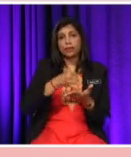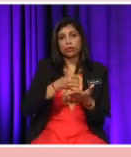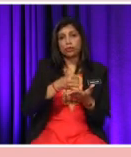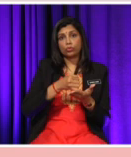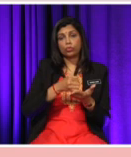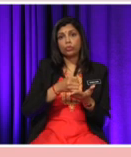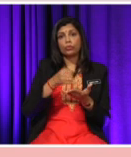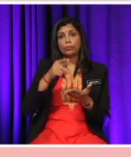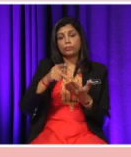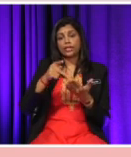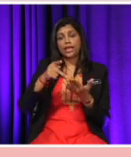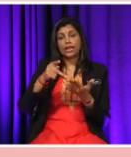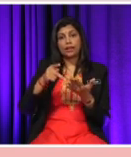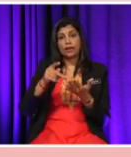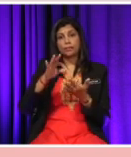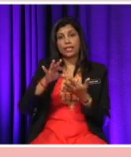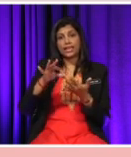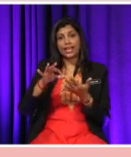lagi suhu mutlak